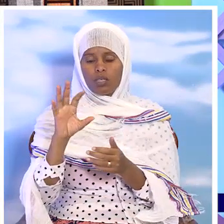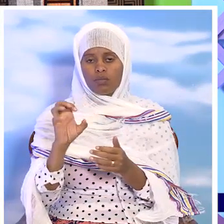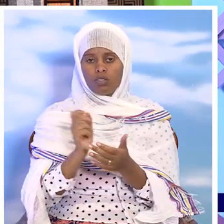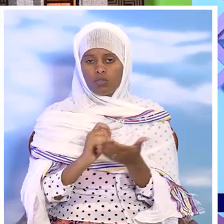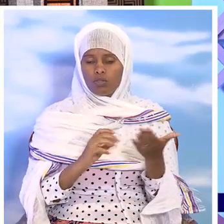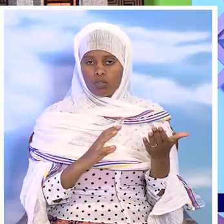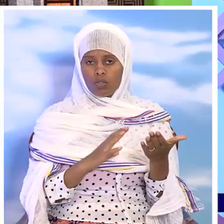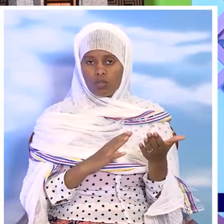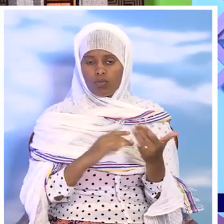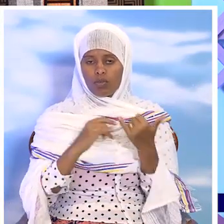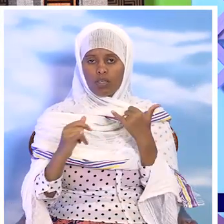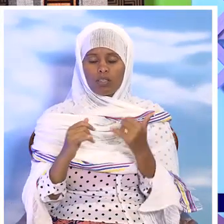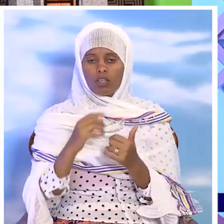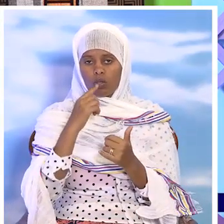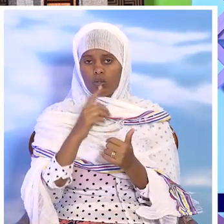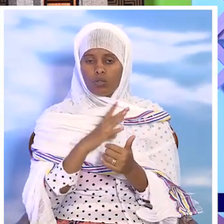ምዕራፍ መወዳእታ ቁፅሪ